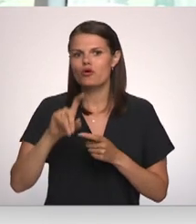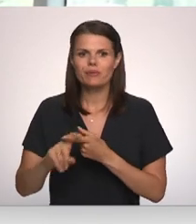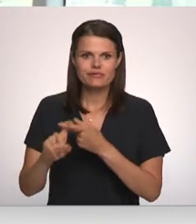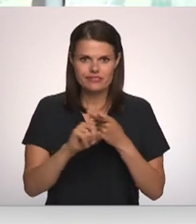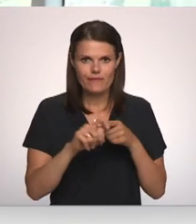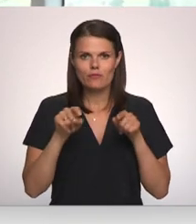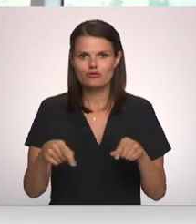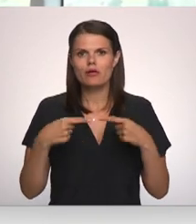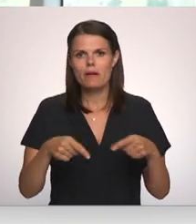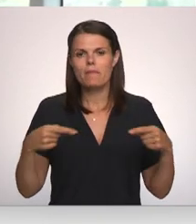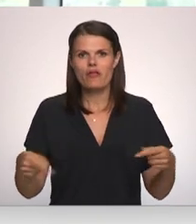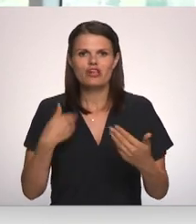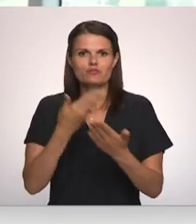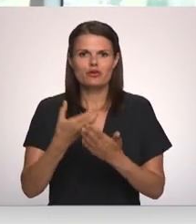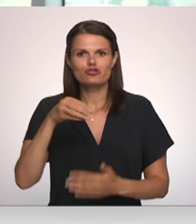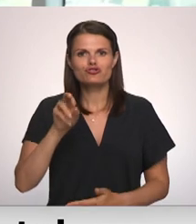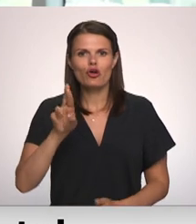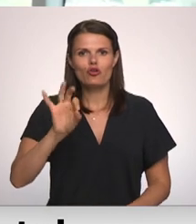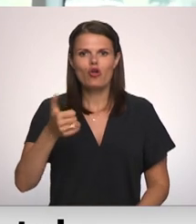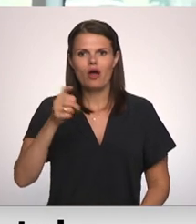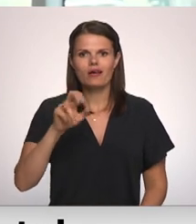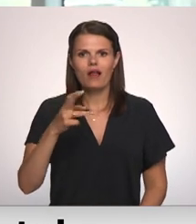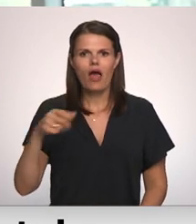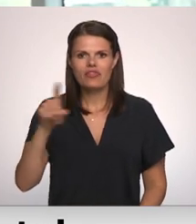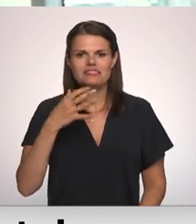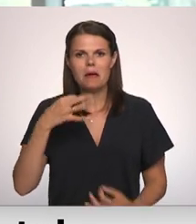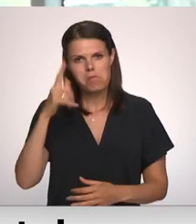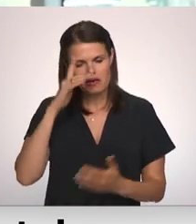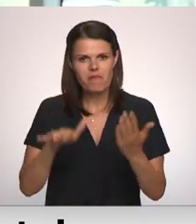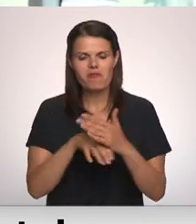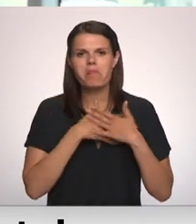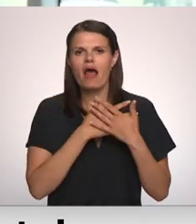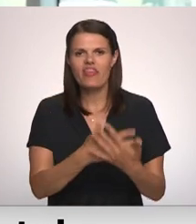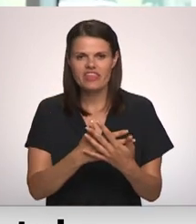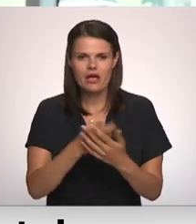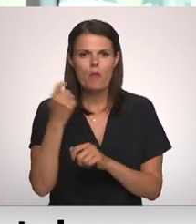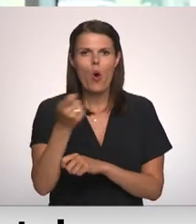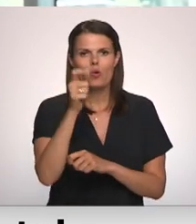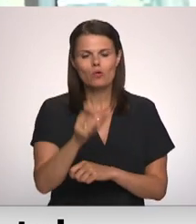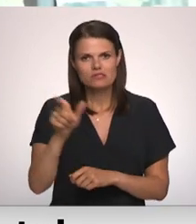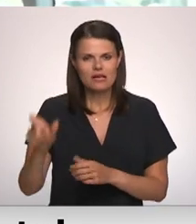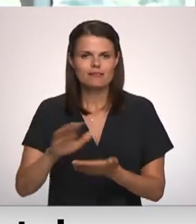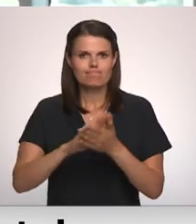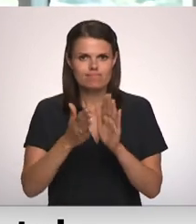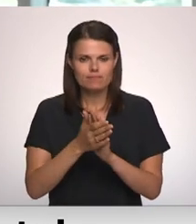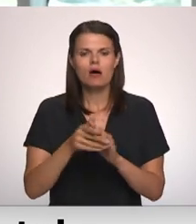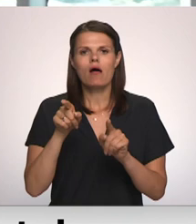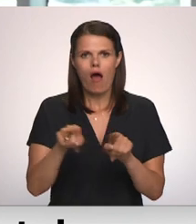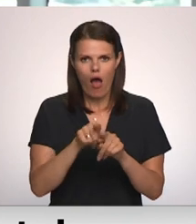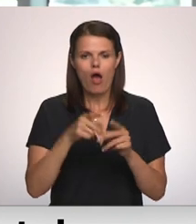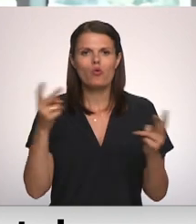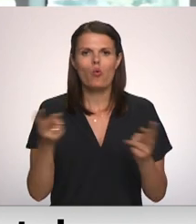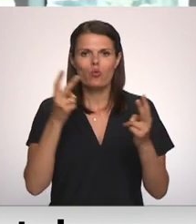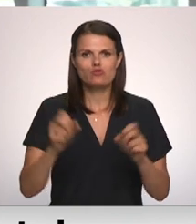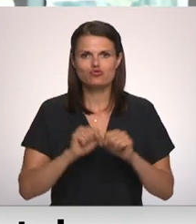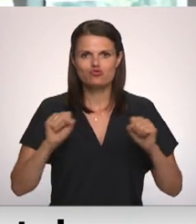mantas priekš Černogradas arī brīvprātīgiem ugunsdzēsējiem, ir arī sagatavotas ar ugunsdrošiem tērpiem, ja, tās arī šeit